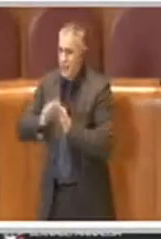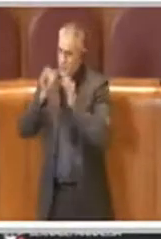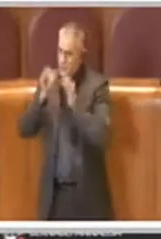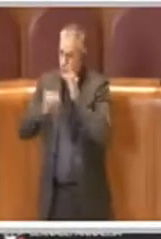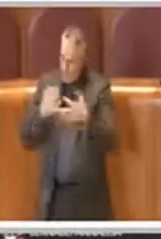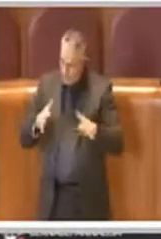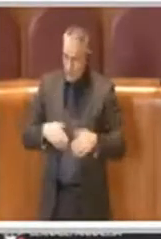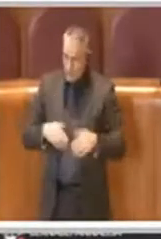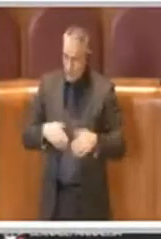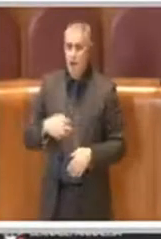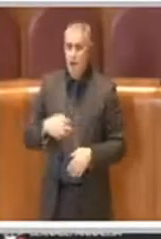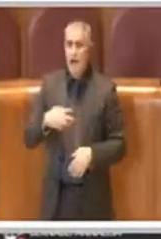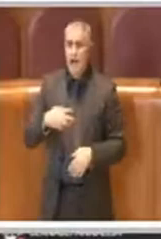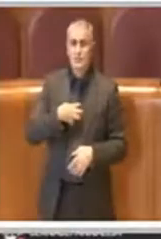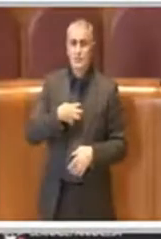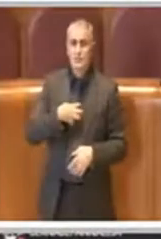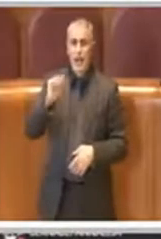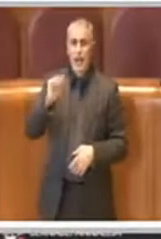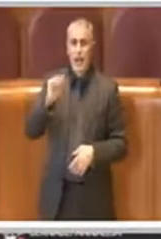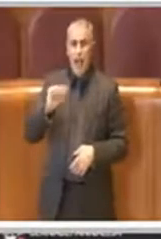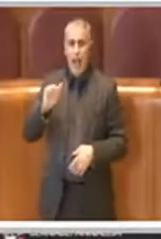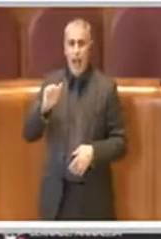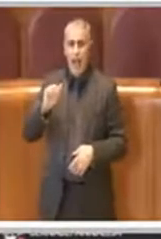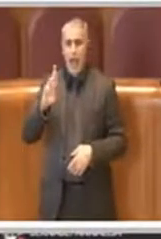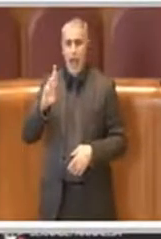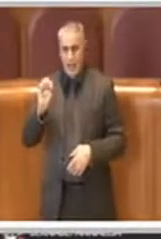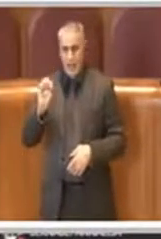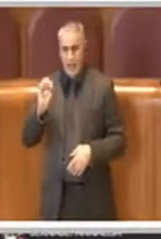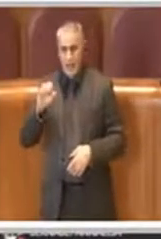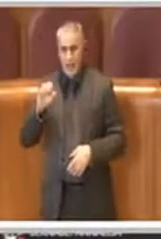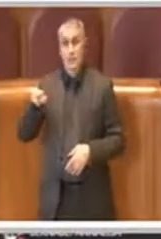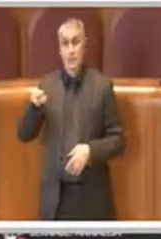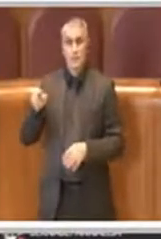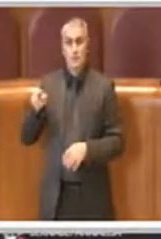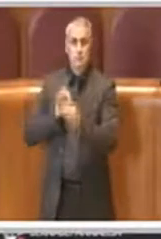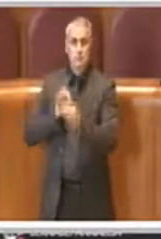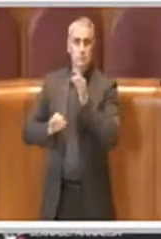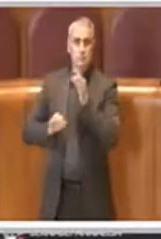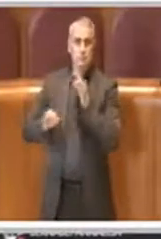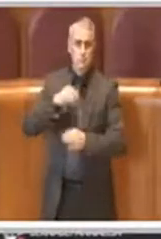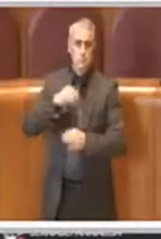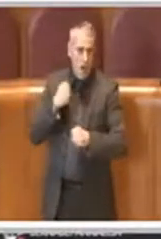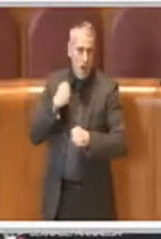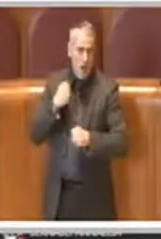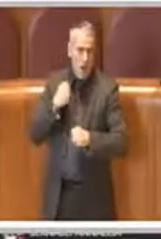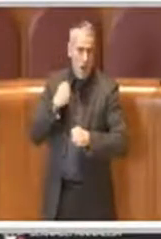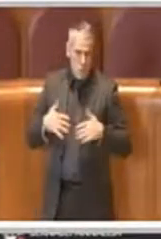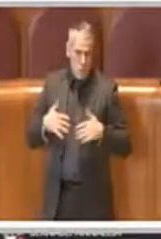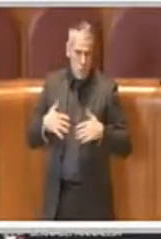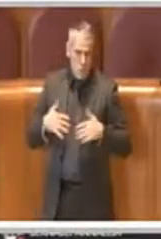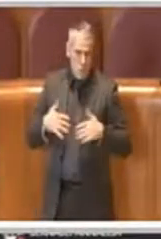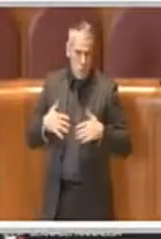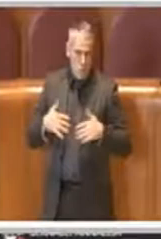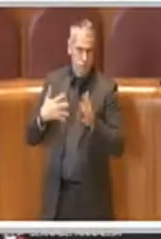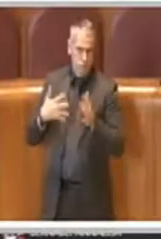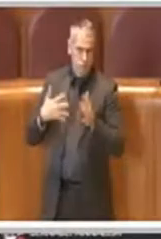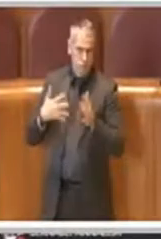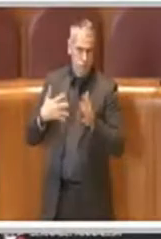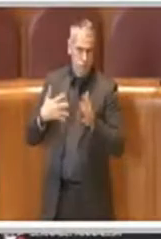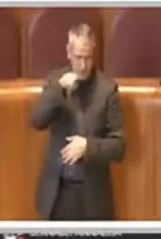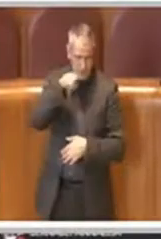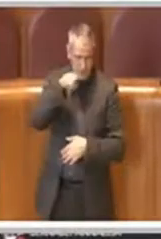l'assessore Calabrese, e comunque anche lui su questi temi, devo dire, ha fatto un lavoro intenso e difficile. Io ci